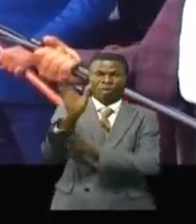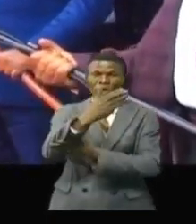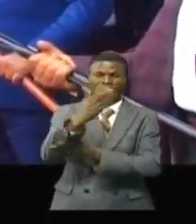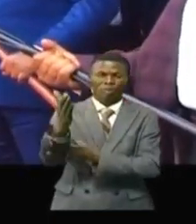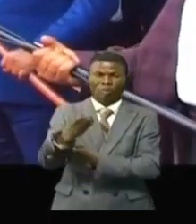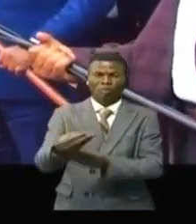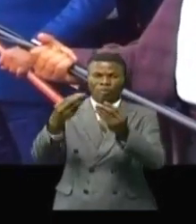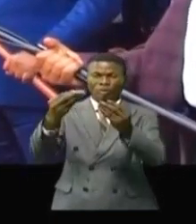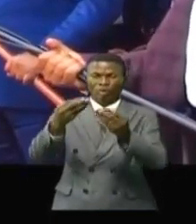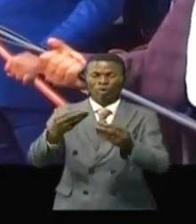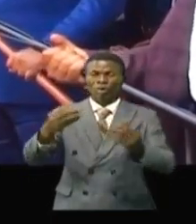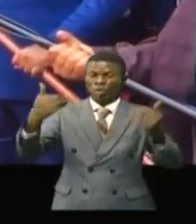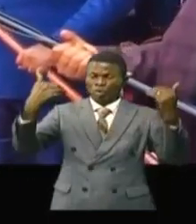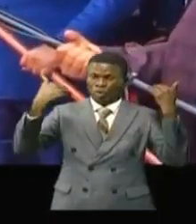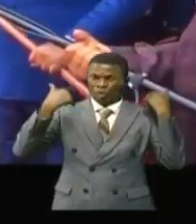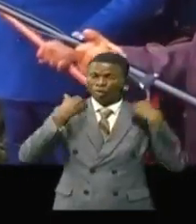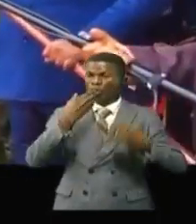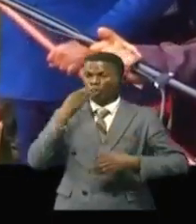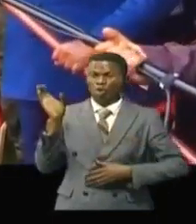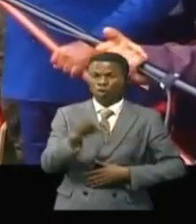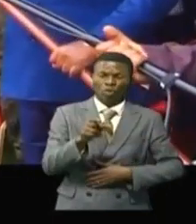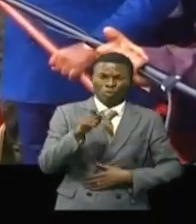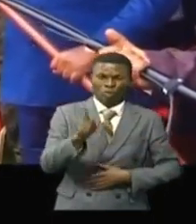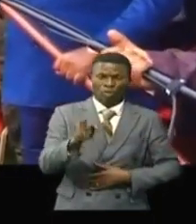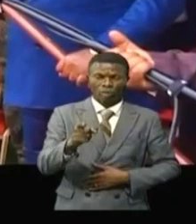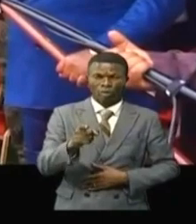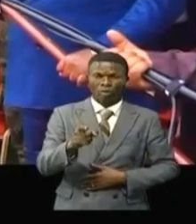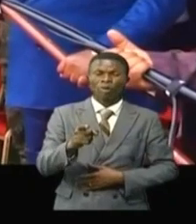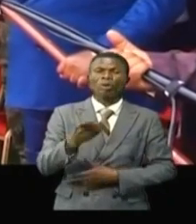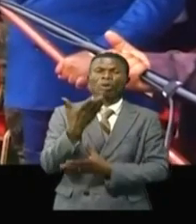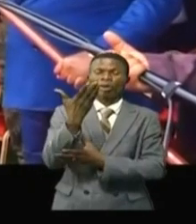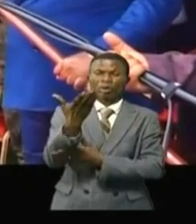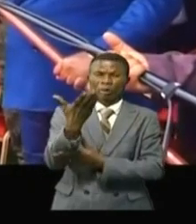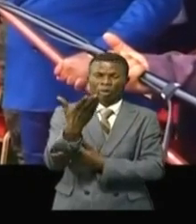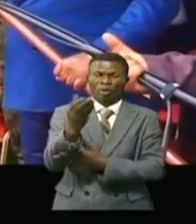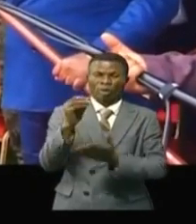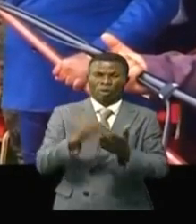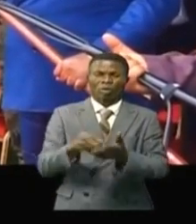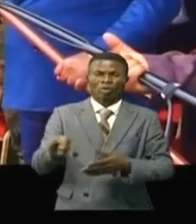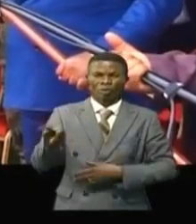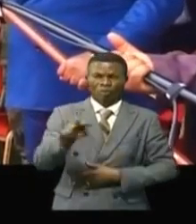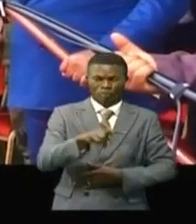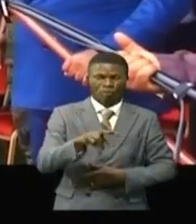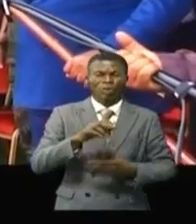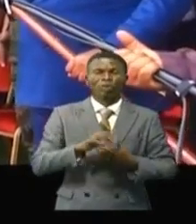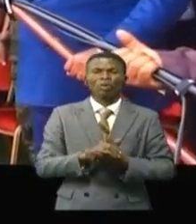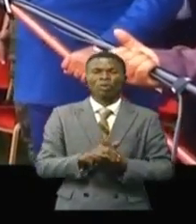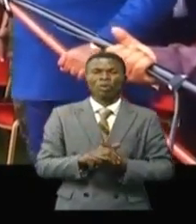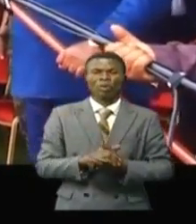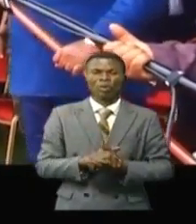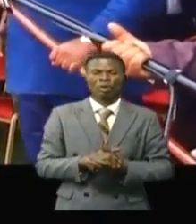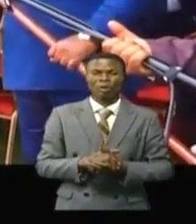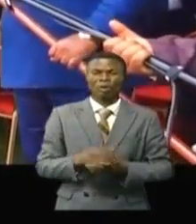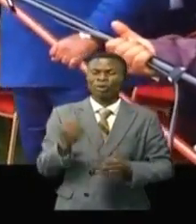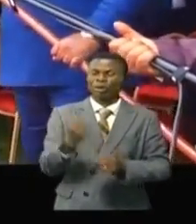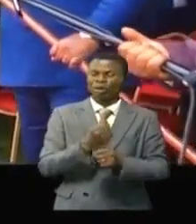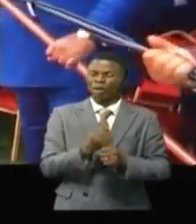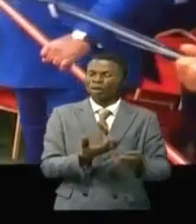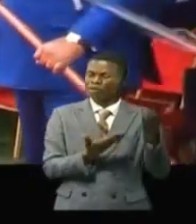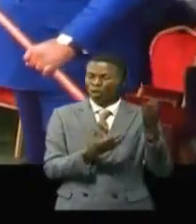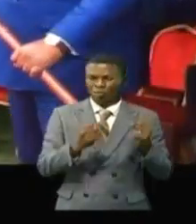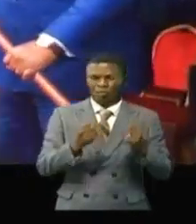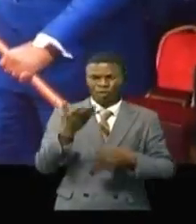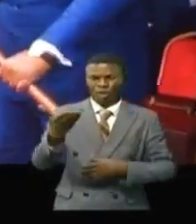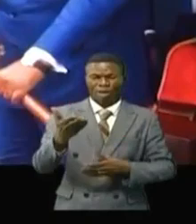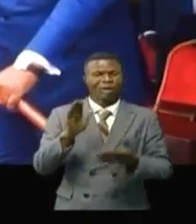votre commandement, que vous défendrez jusqu'au sacrifice suprême. Mes sincères félicitations.